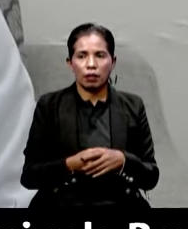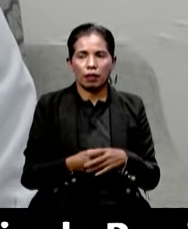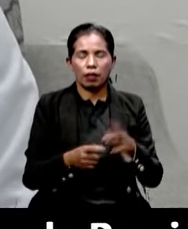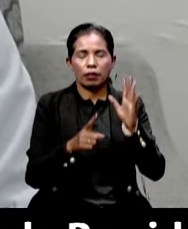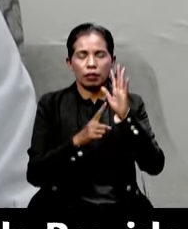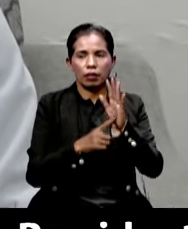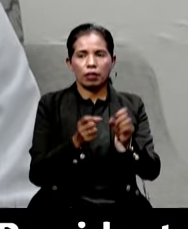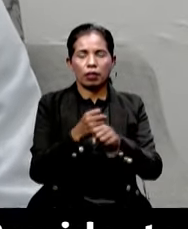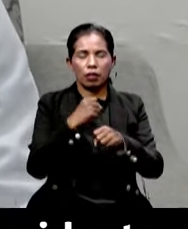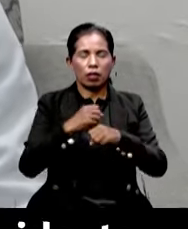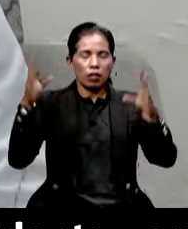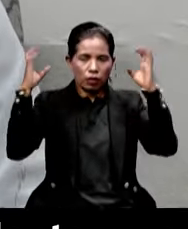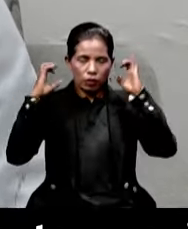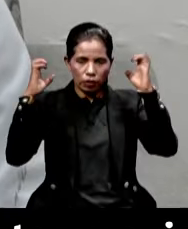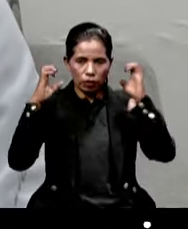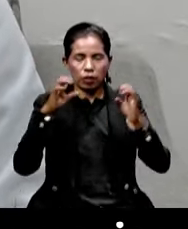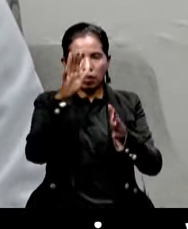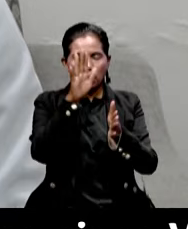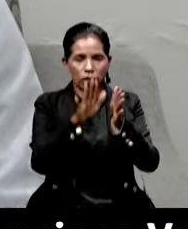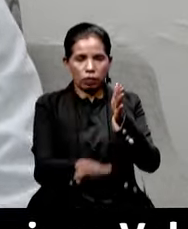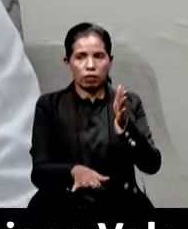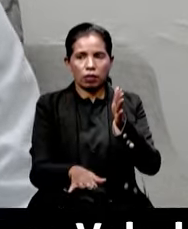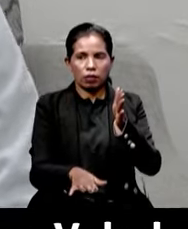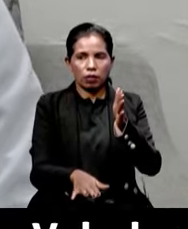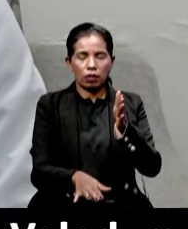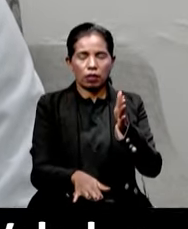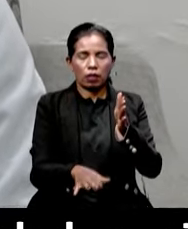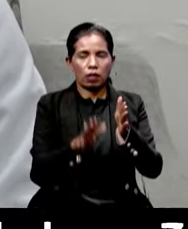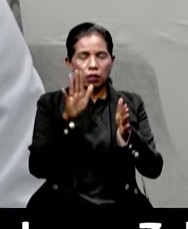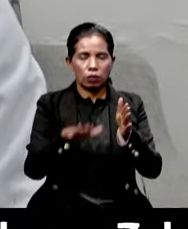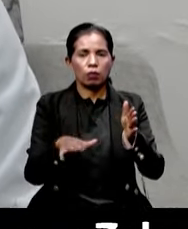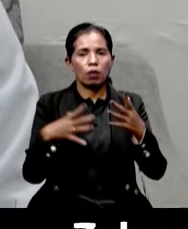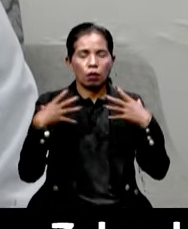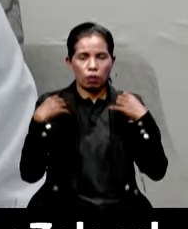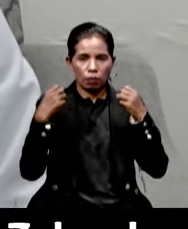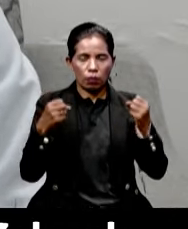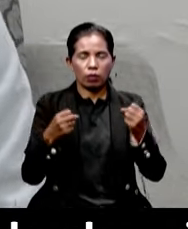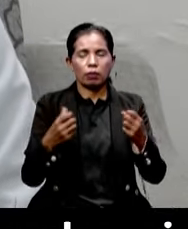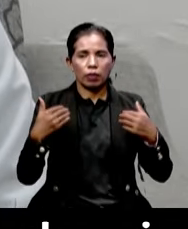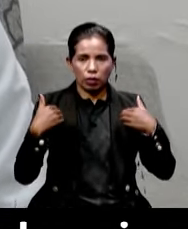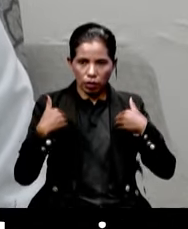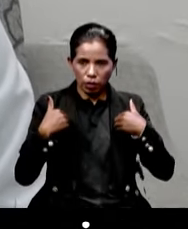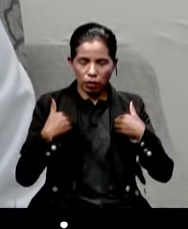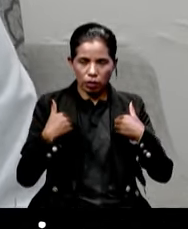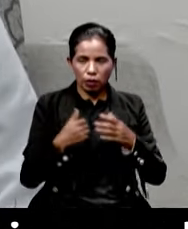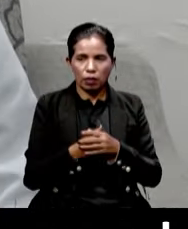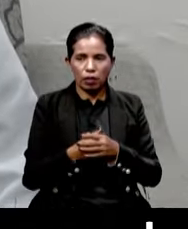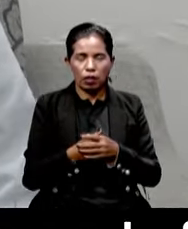hatuman an hala exercisu hatun bokur ni bema ne iha depois halo